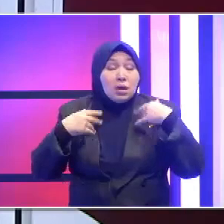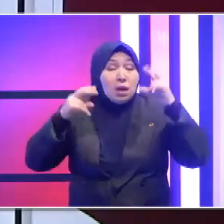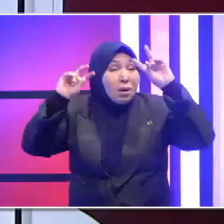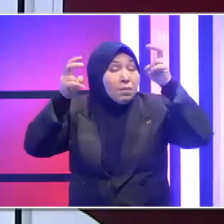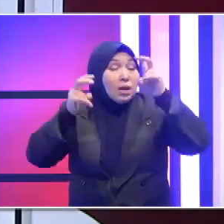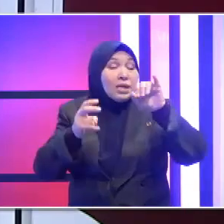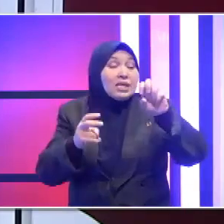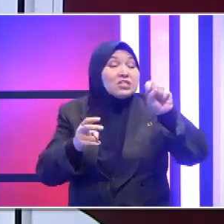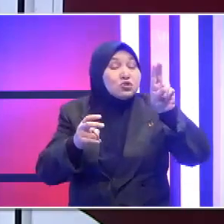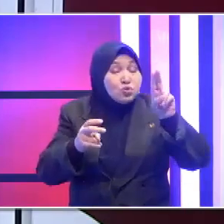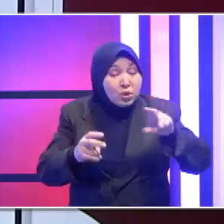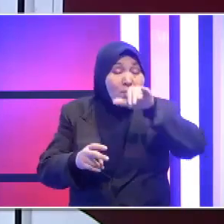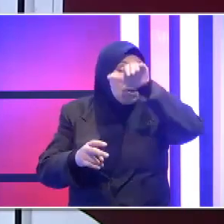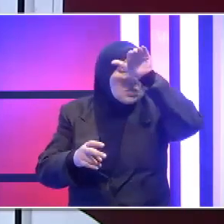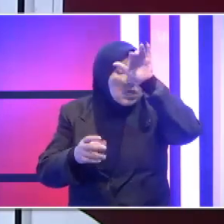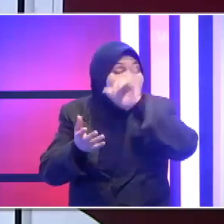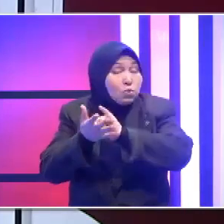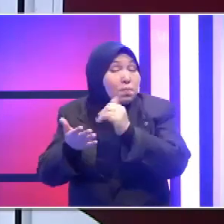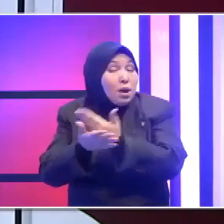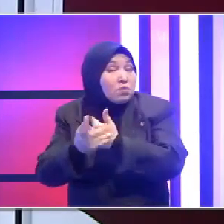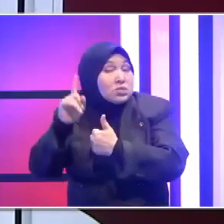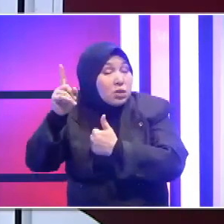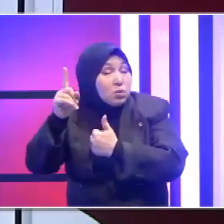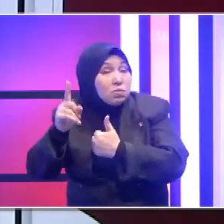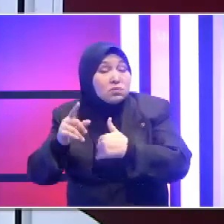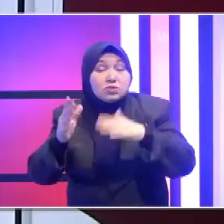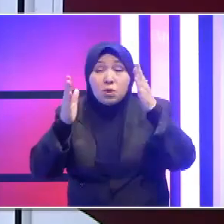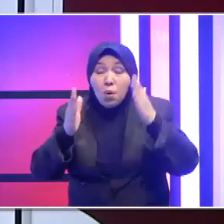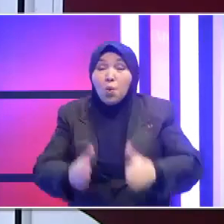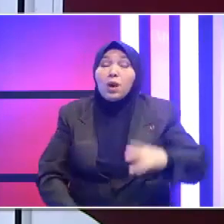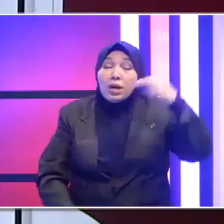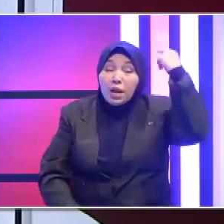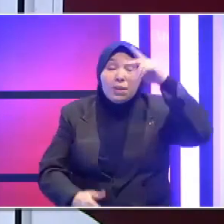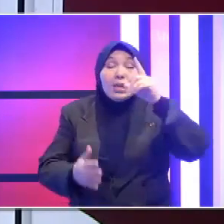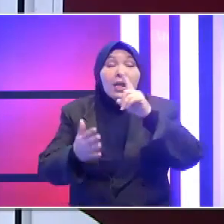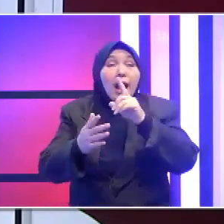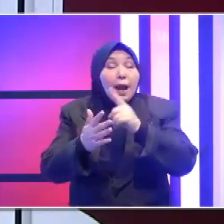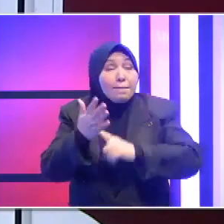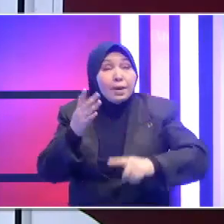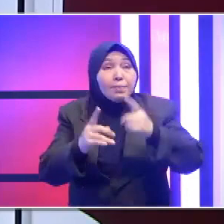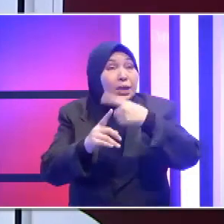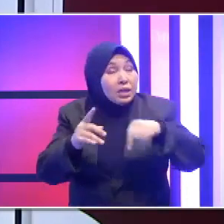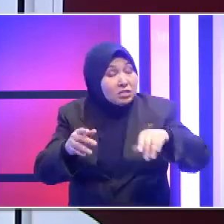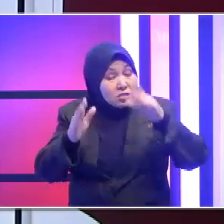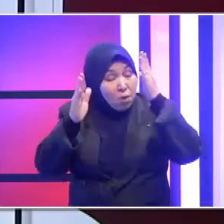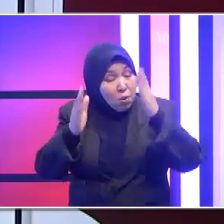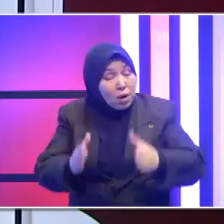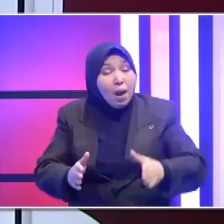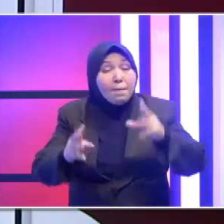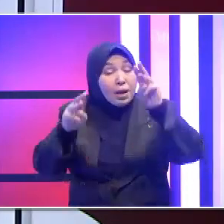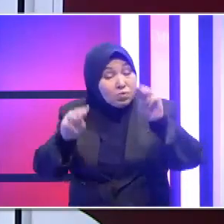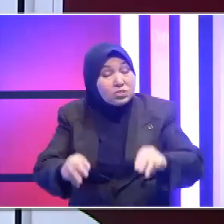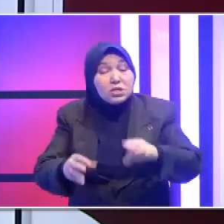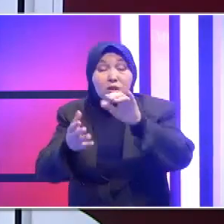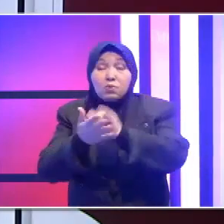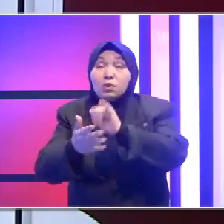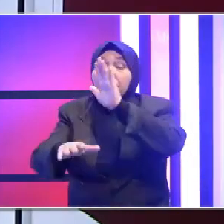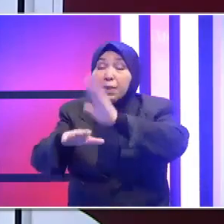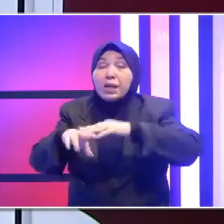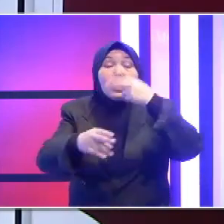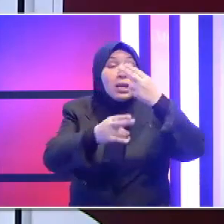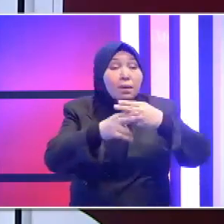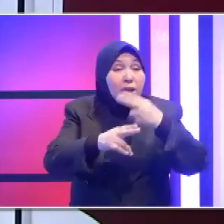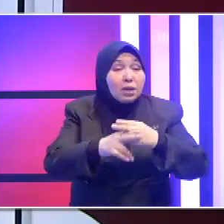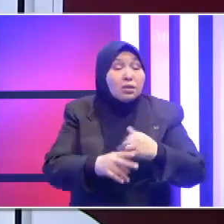di terakhir sebelum itu itu baru satu isu Seorang nabi yang ini aku bisa seseorang itu mencirikan Allah ta'ala dipanggil